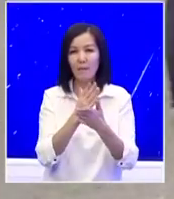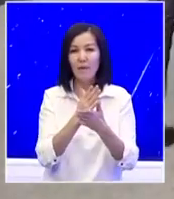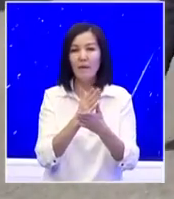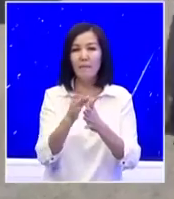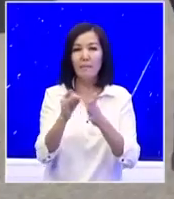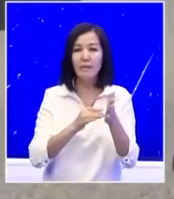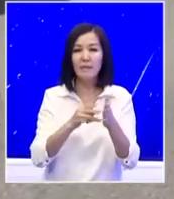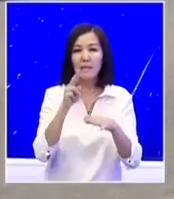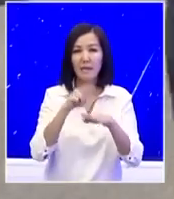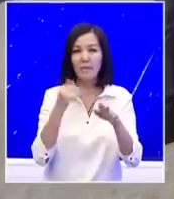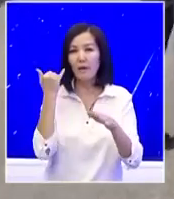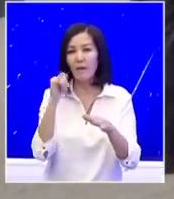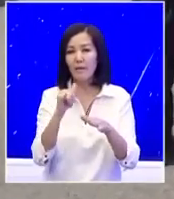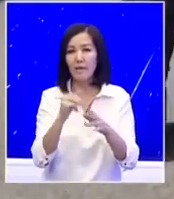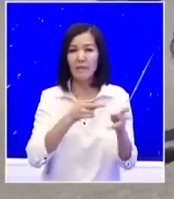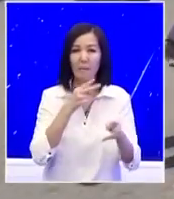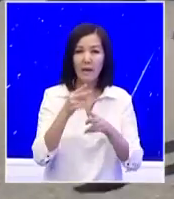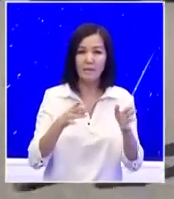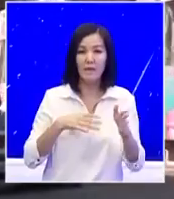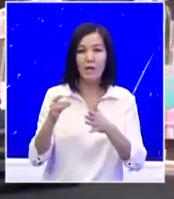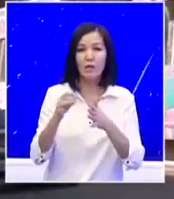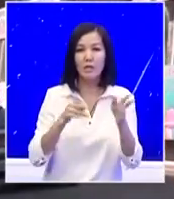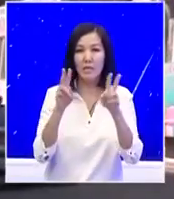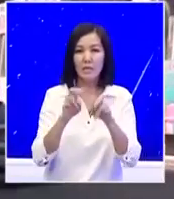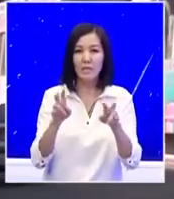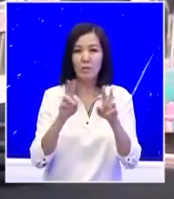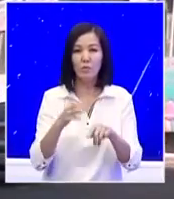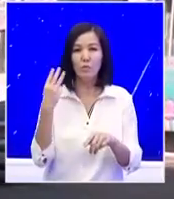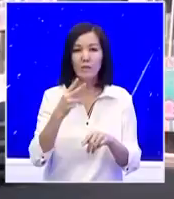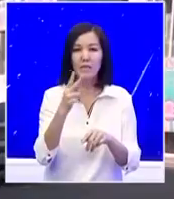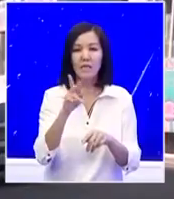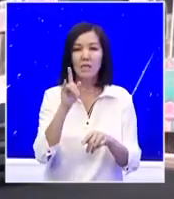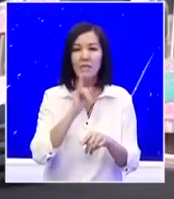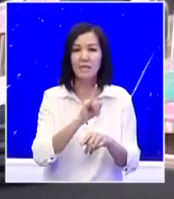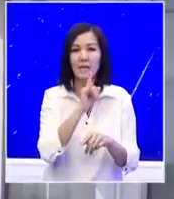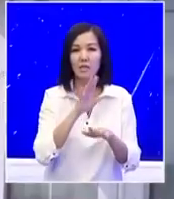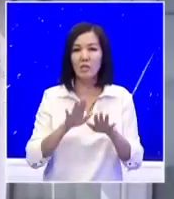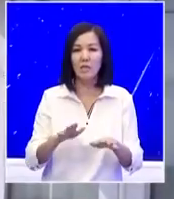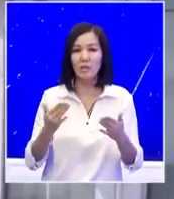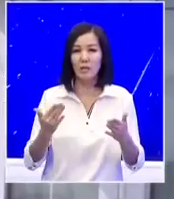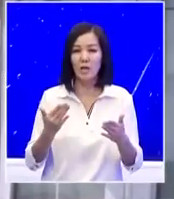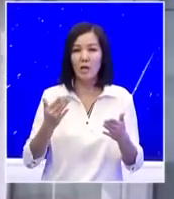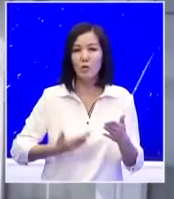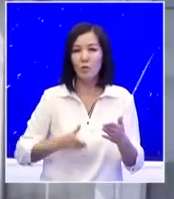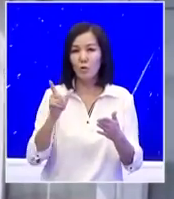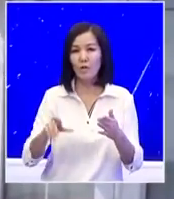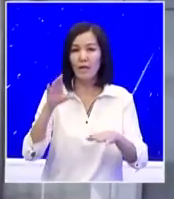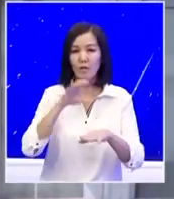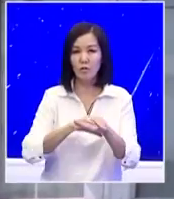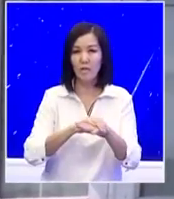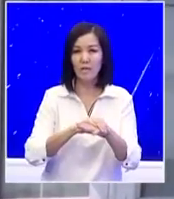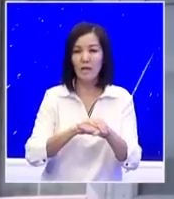ұрлық жасалғанын байқап, бірден тәртіп сақшыларына хабарласып арызданған. Жедел іздестіру барысында 32 жастағы жергілікті тұрғын